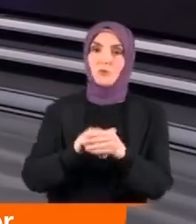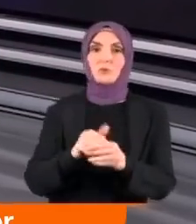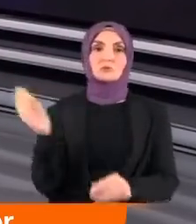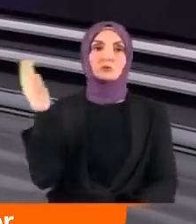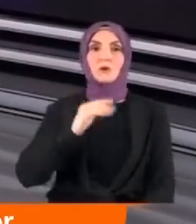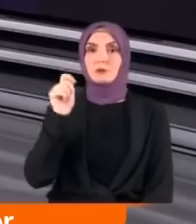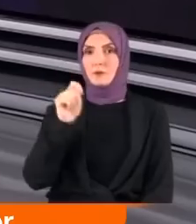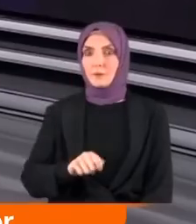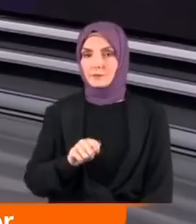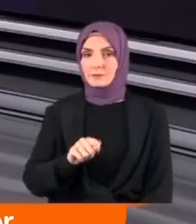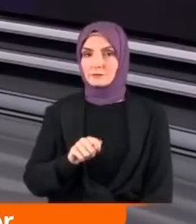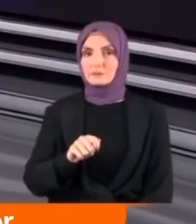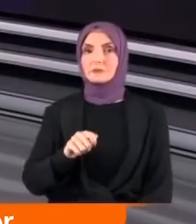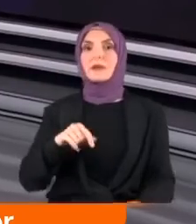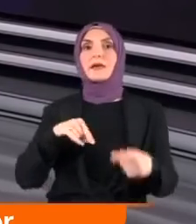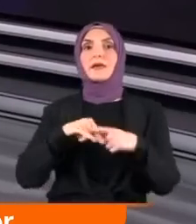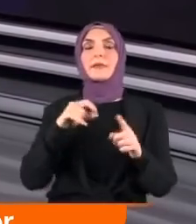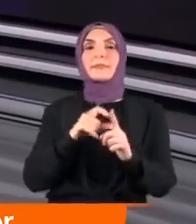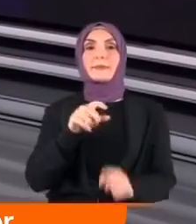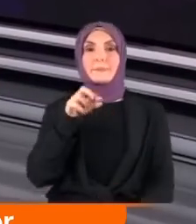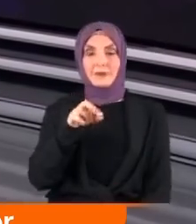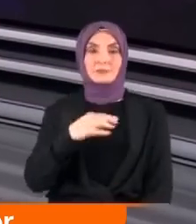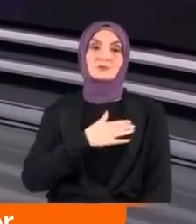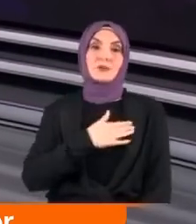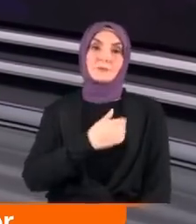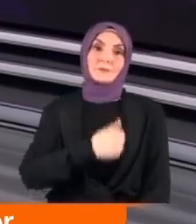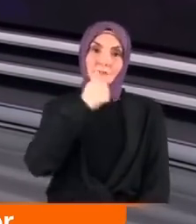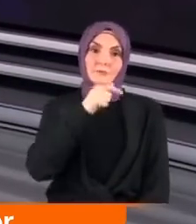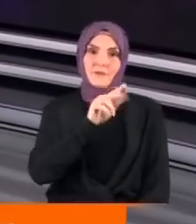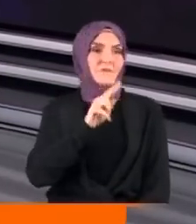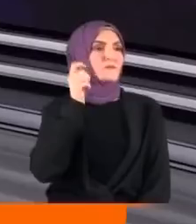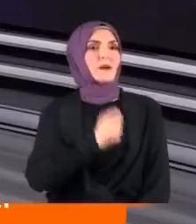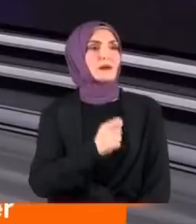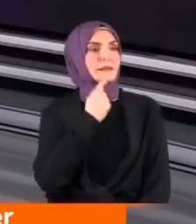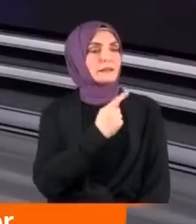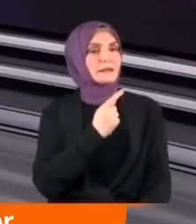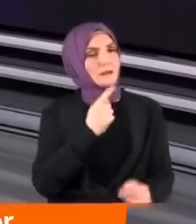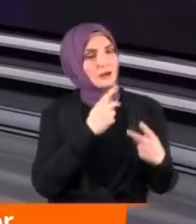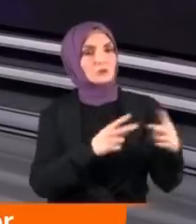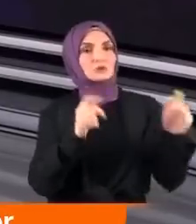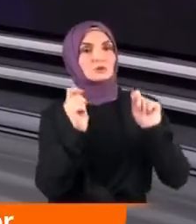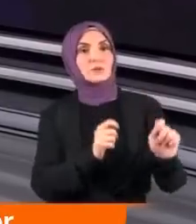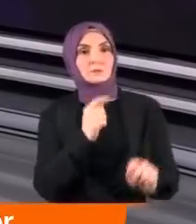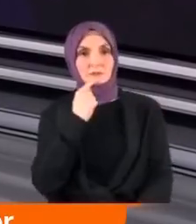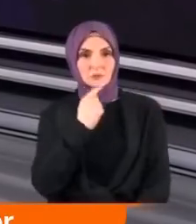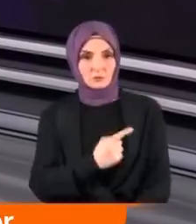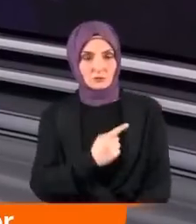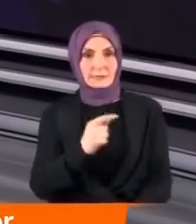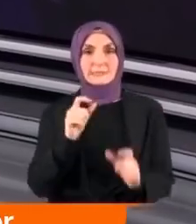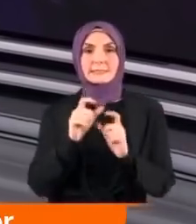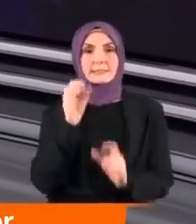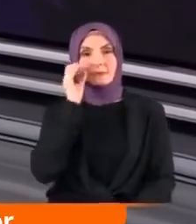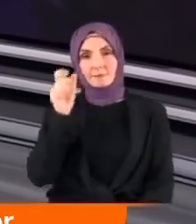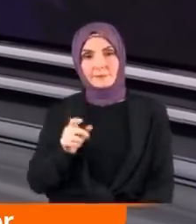liderine vaatlerini açıkla baskısı da sürüyor. HDP'li Sırrı Sakık bir kez daha konuştu konuyla ilgili ve Kılıçdaroğlu'na